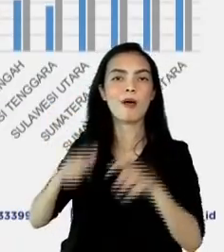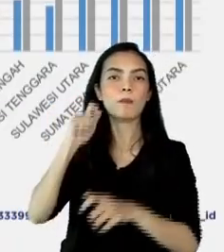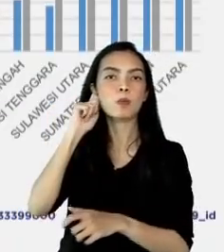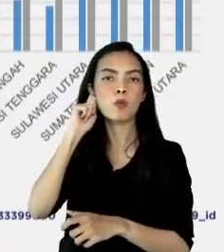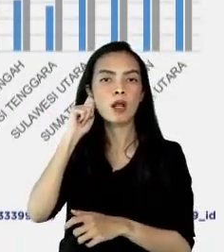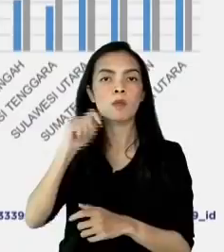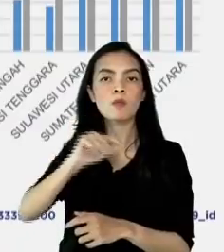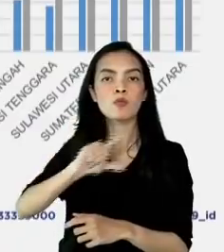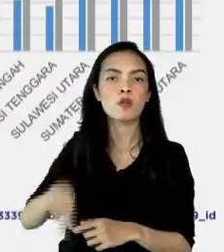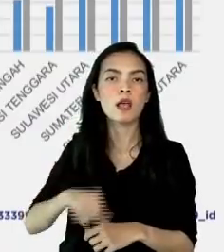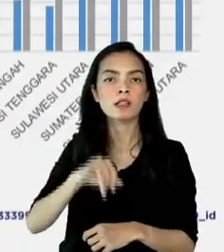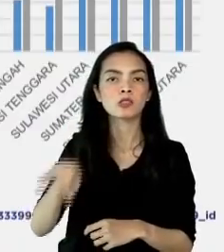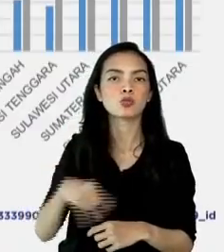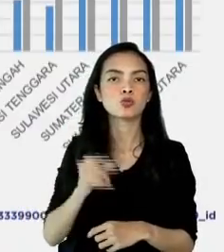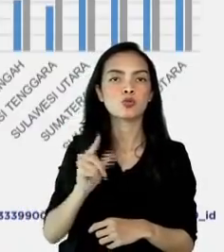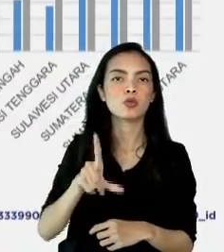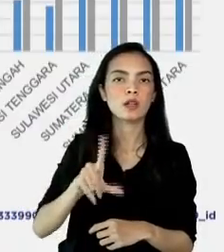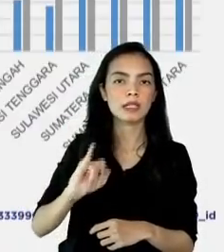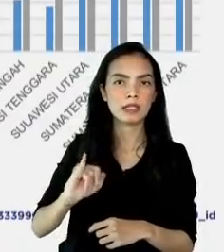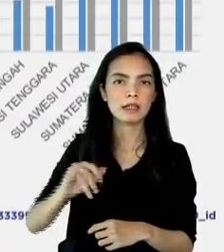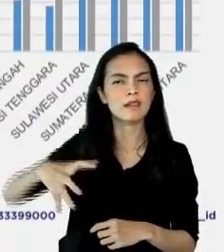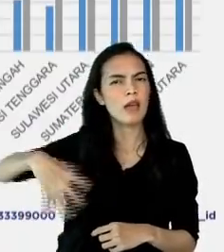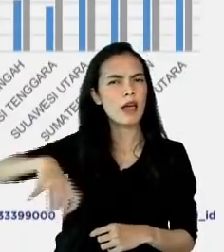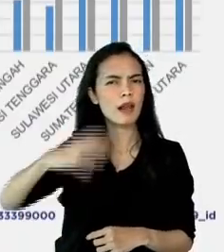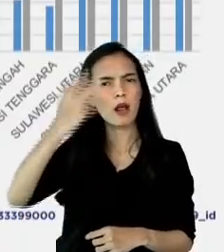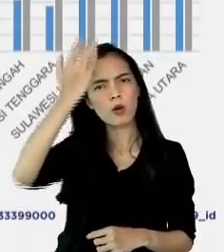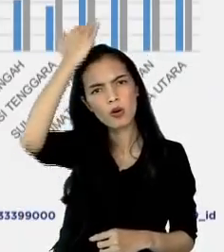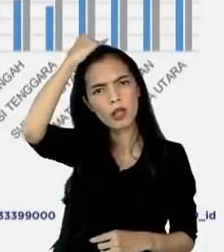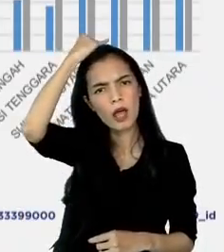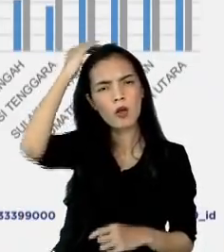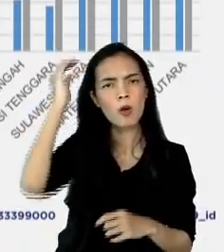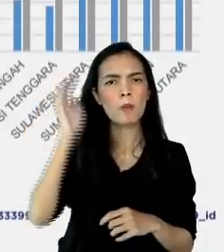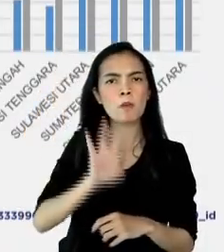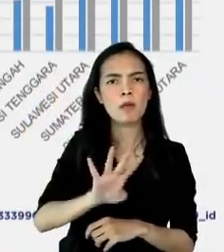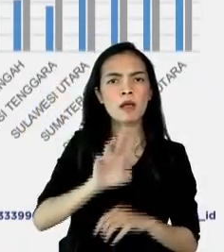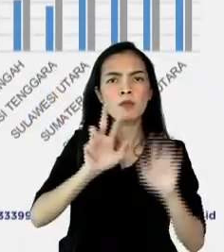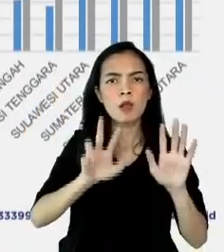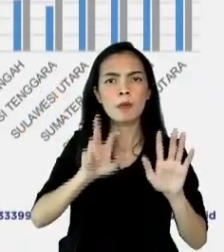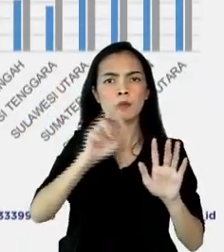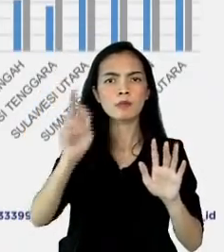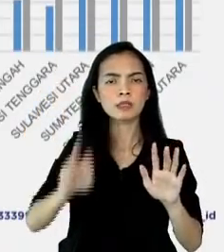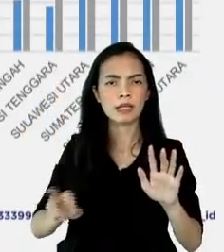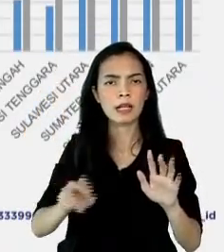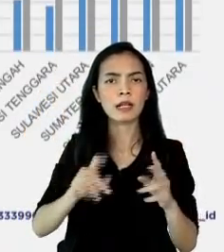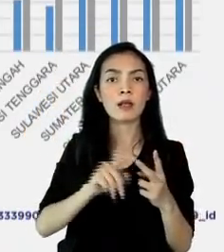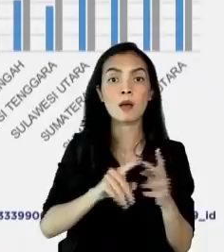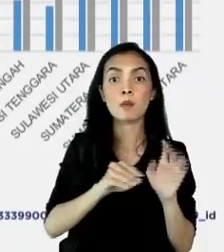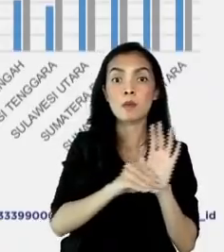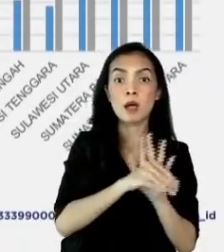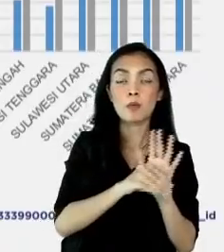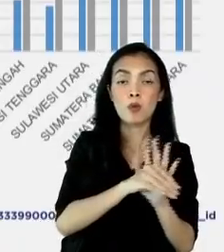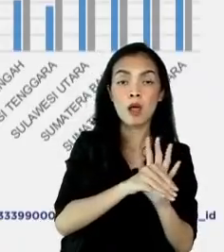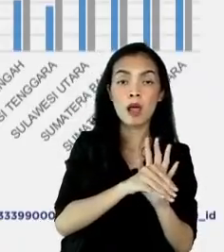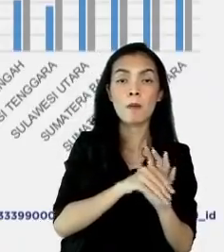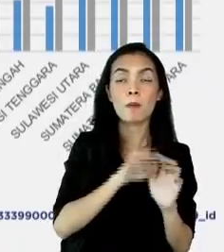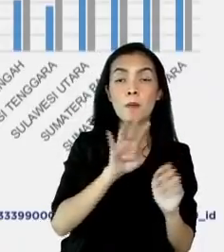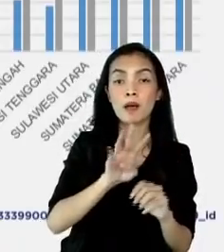Juli 2021, terutama di Provinsi Gorontalo, ini naiknya 48%, Papua Barat naiknya